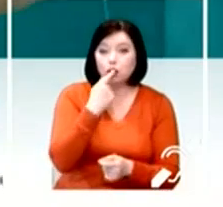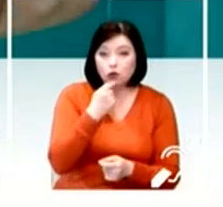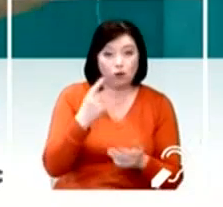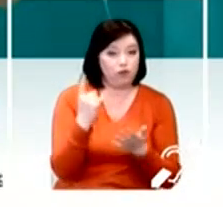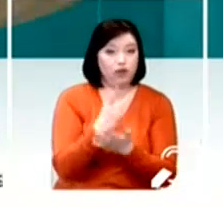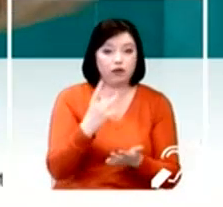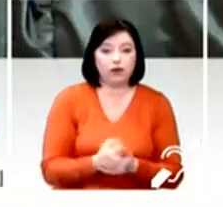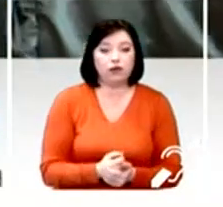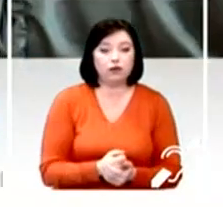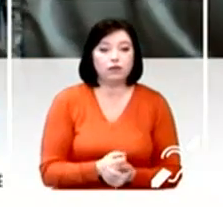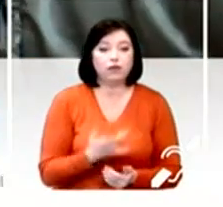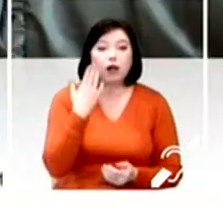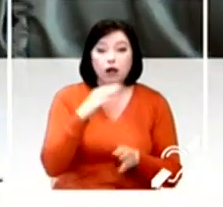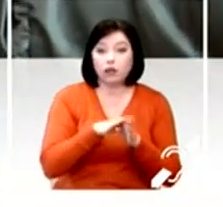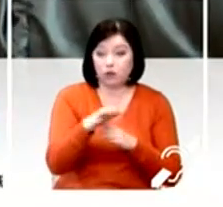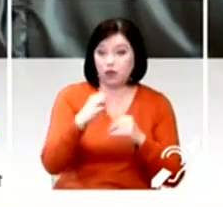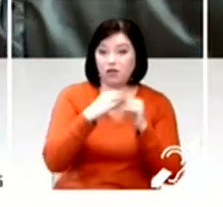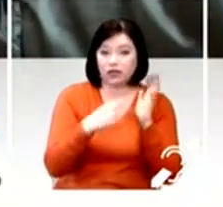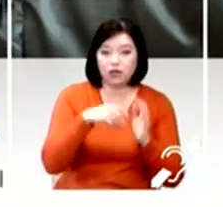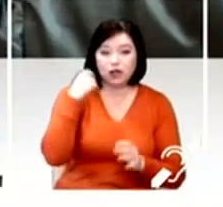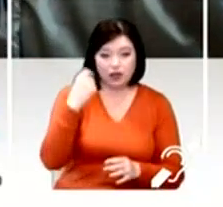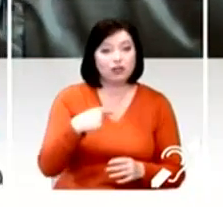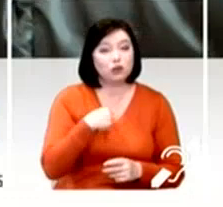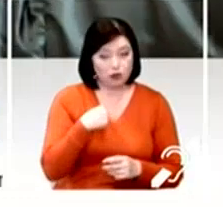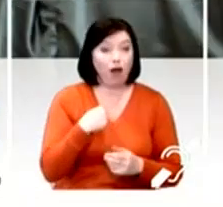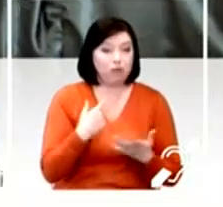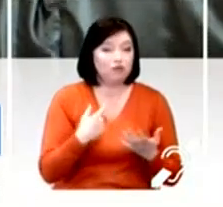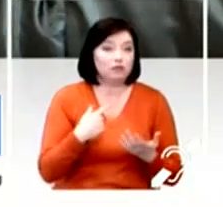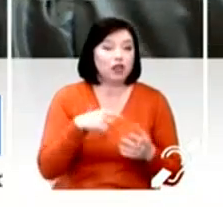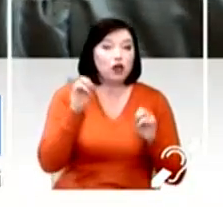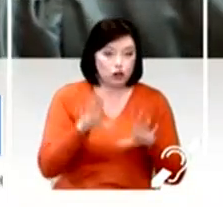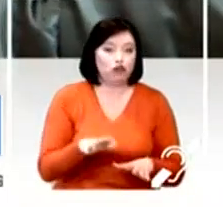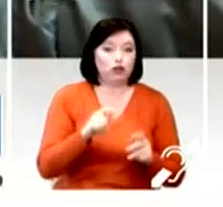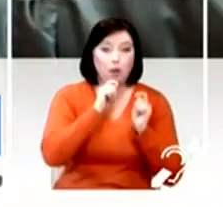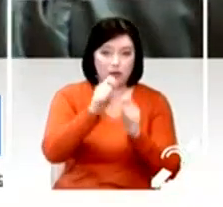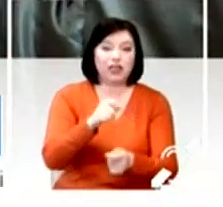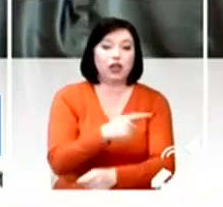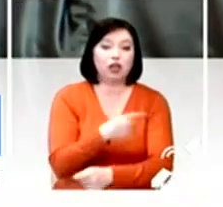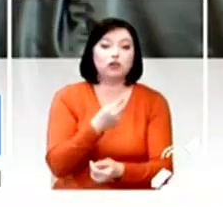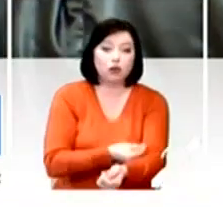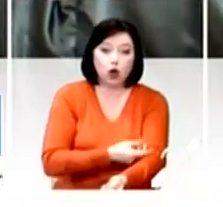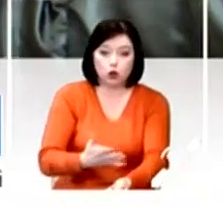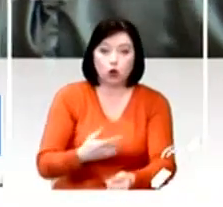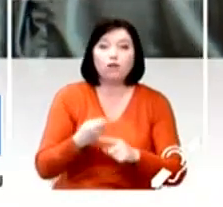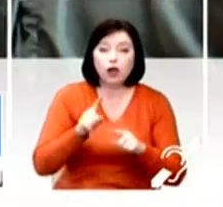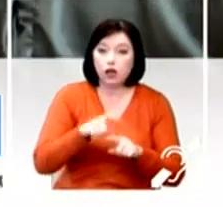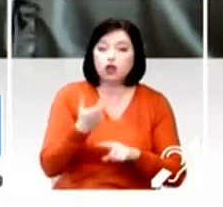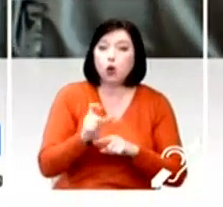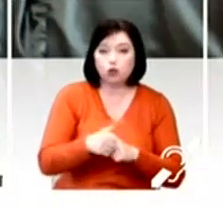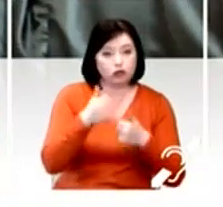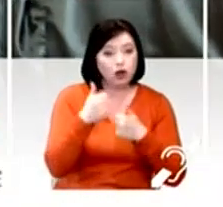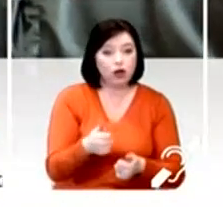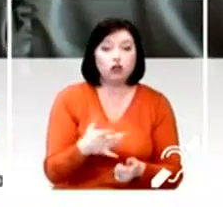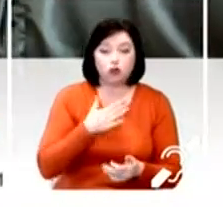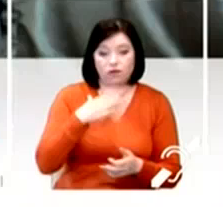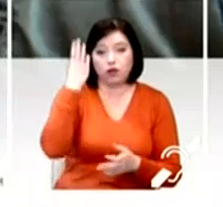dată. Odată în cumplinirea 18 ani mi-am permis să donez și eu sânge. Eu cred că acesta este un act foarte binevenit în